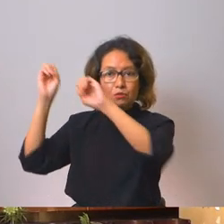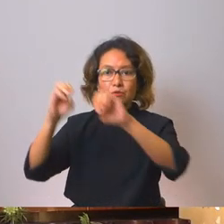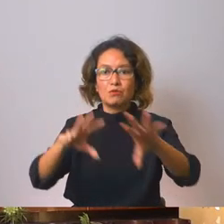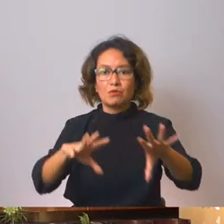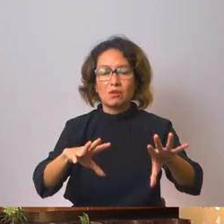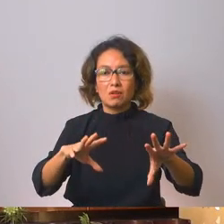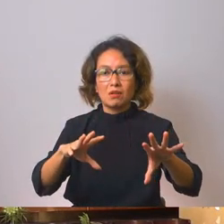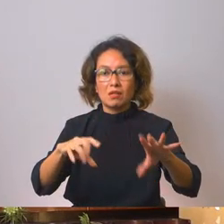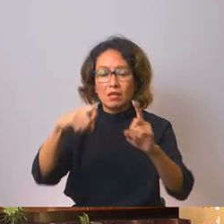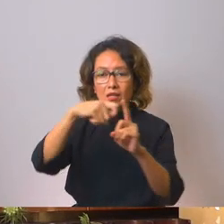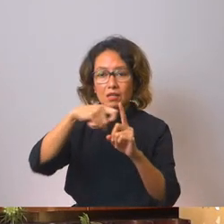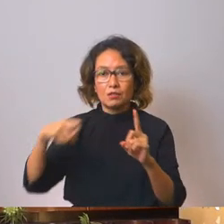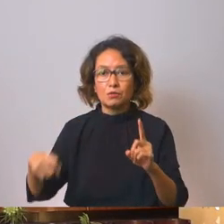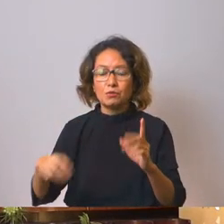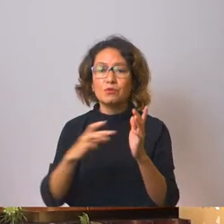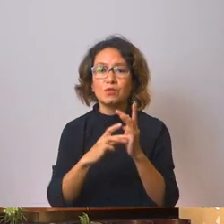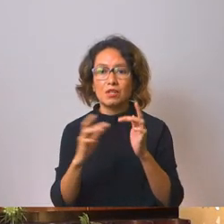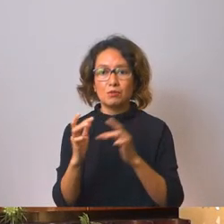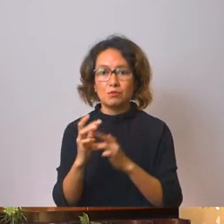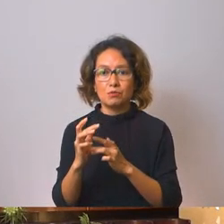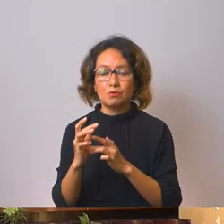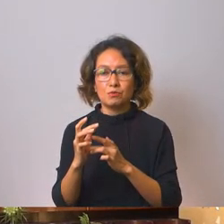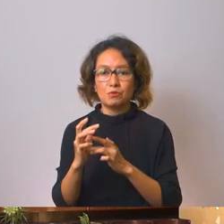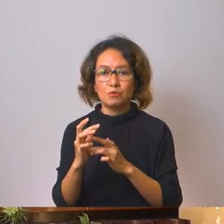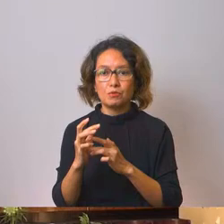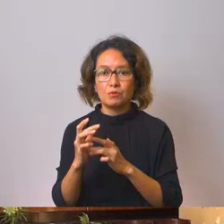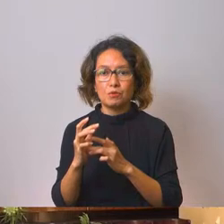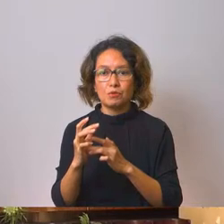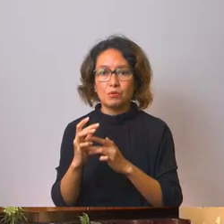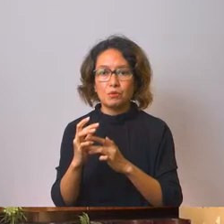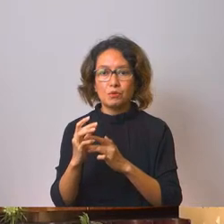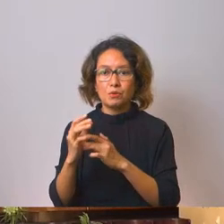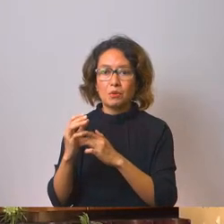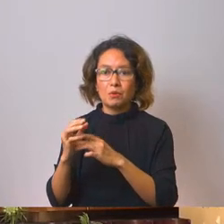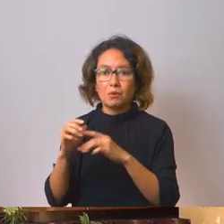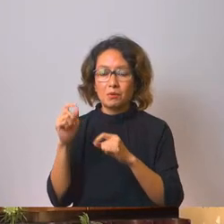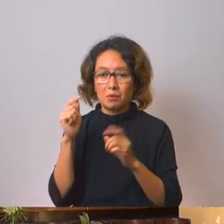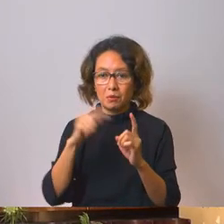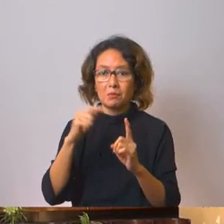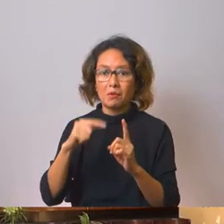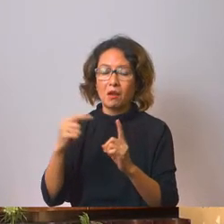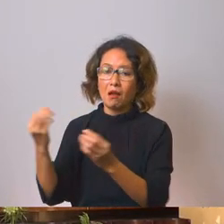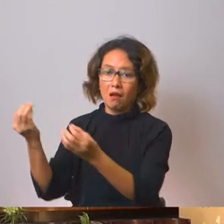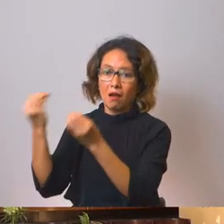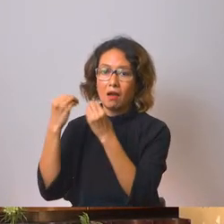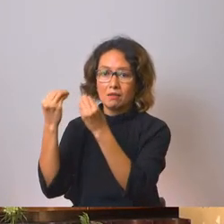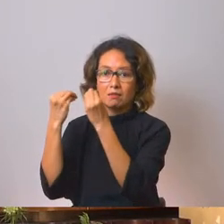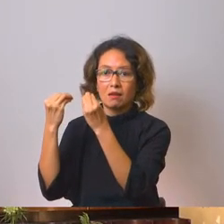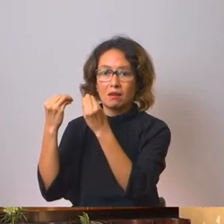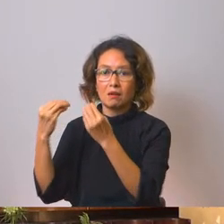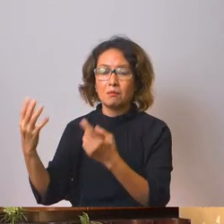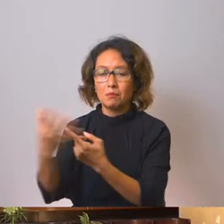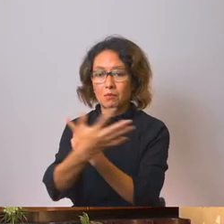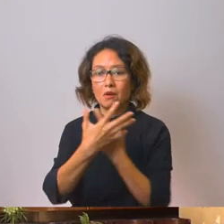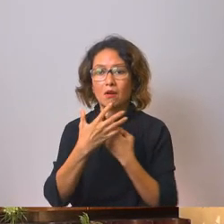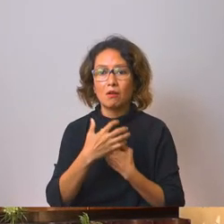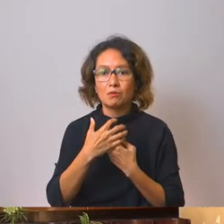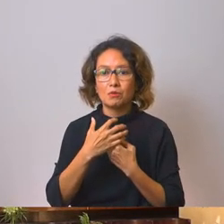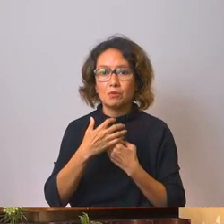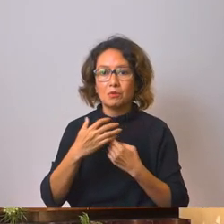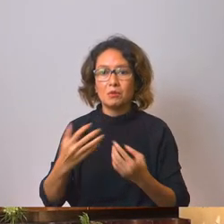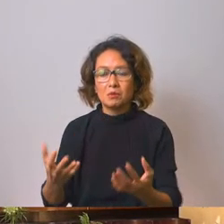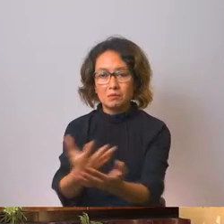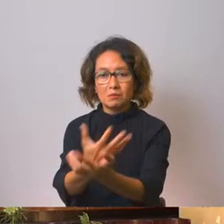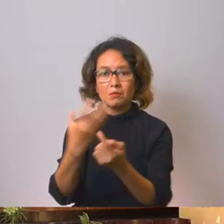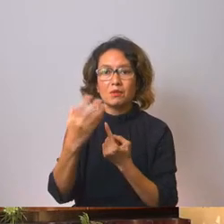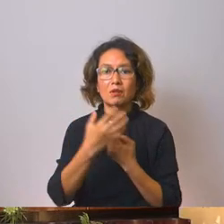Kristus Yesus yang mengajarkan kita merangkul segala perbedaan, menjadi pendengar